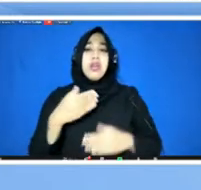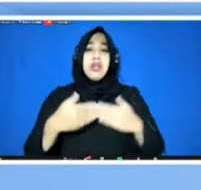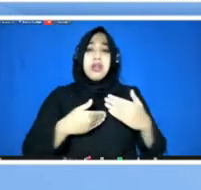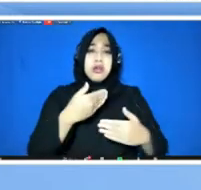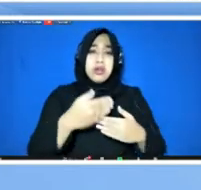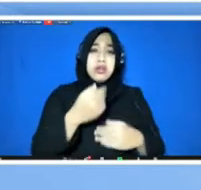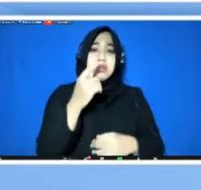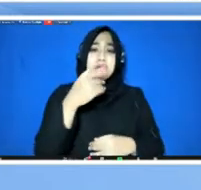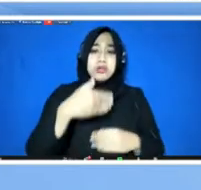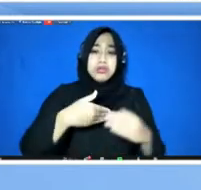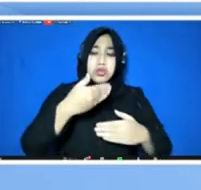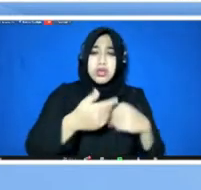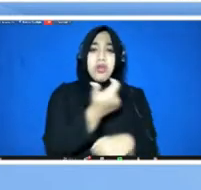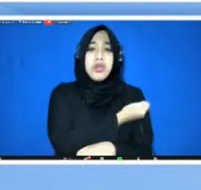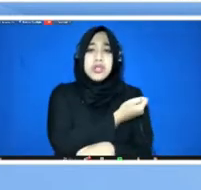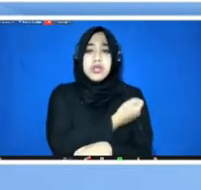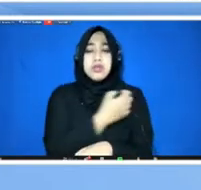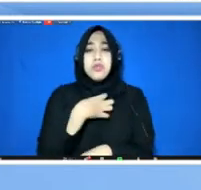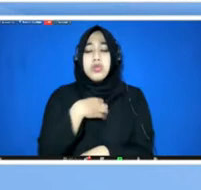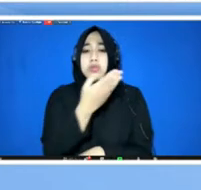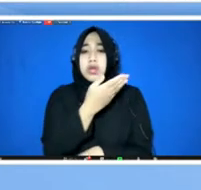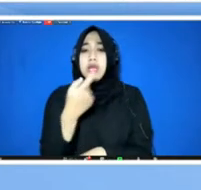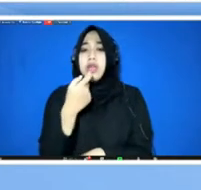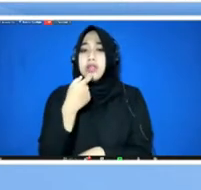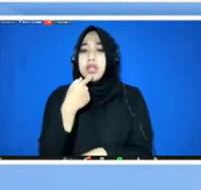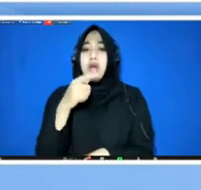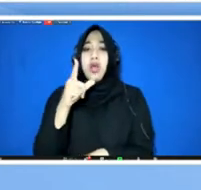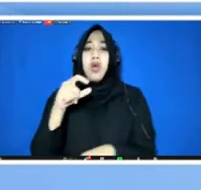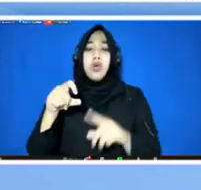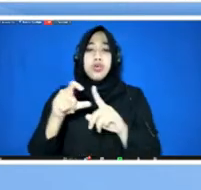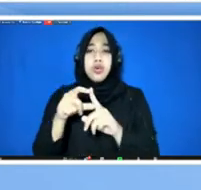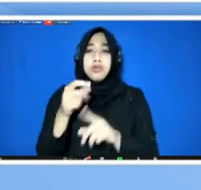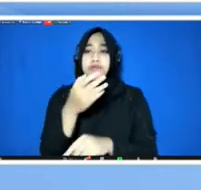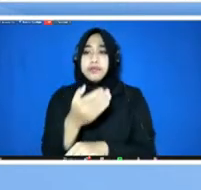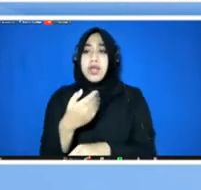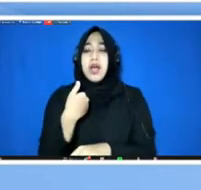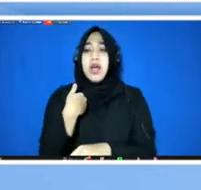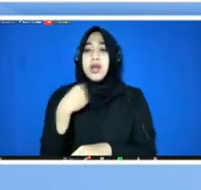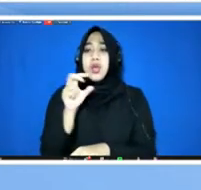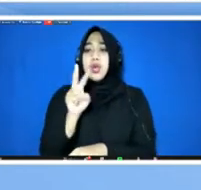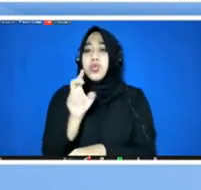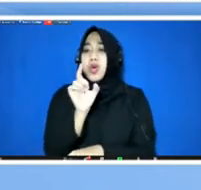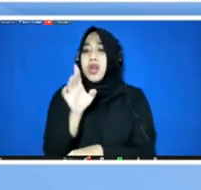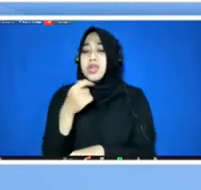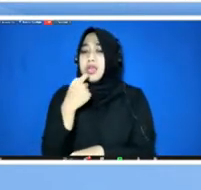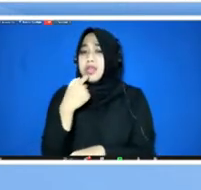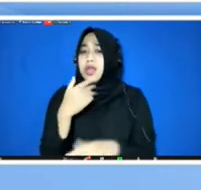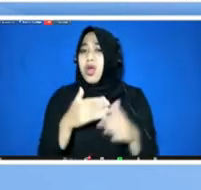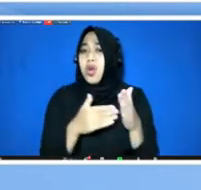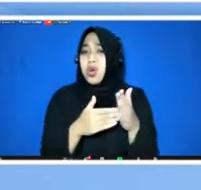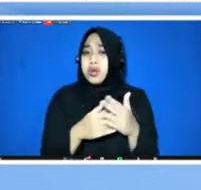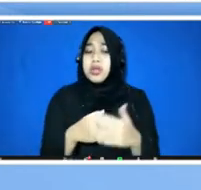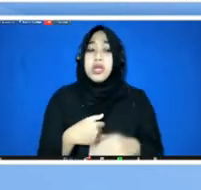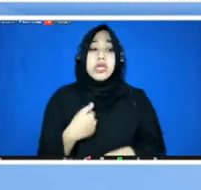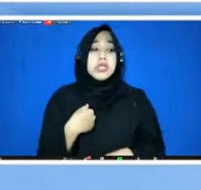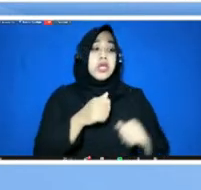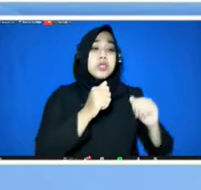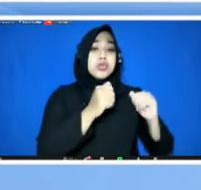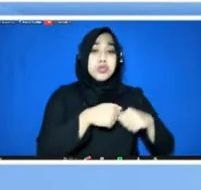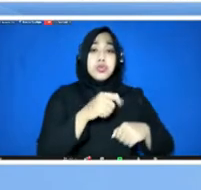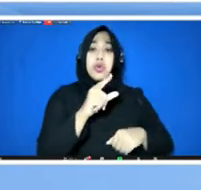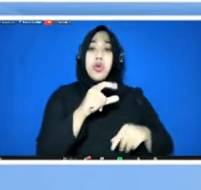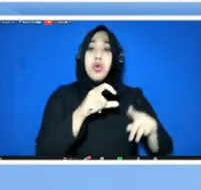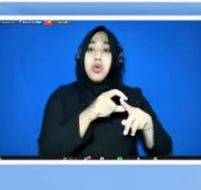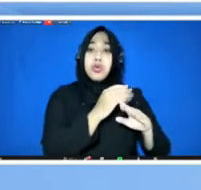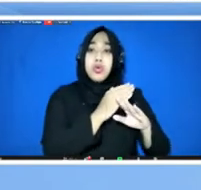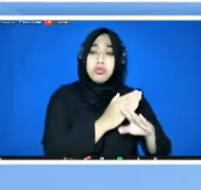vaksinasi. Itu salah satu menurut mereka tentang lockdown. Ada dua hal lagi tentang lockdown. Setuju lockdown biar